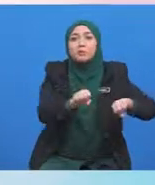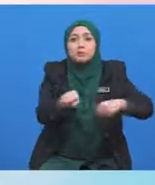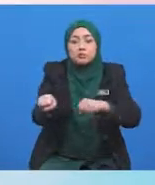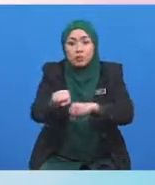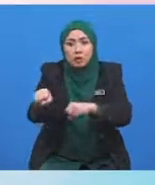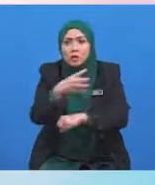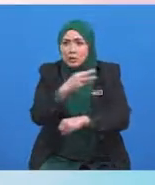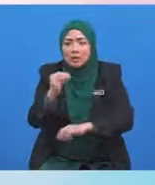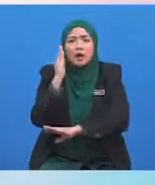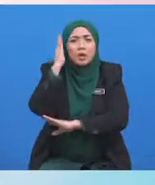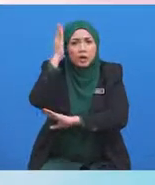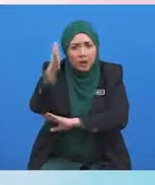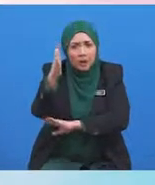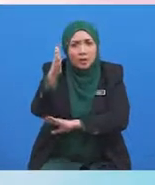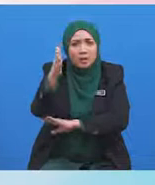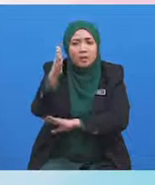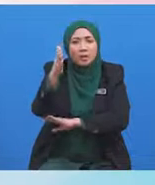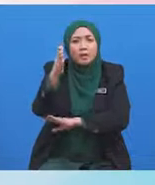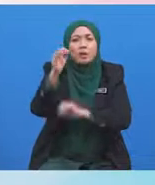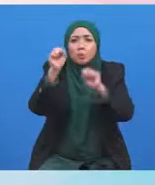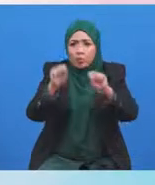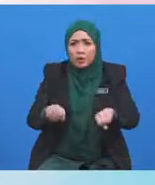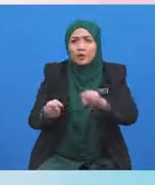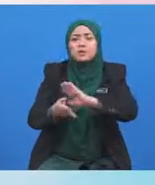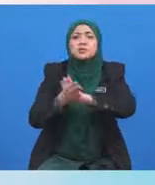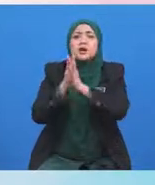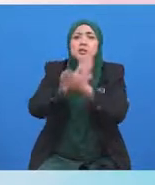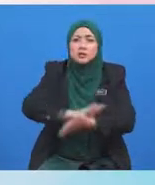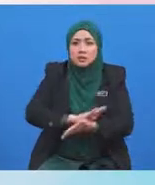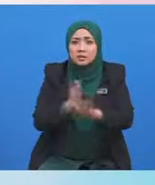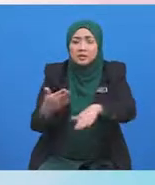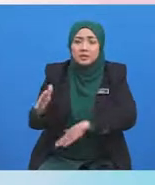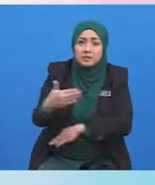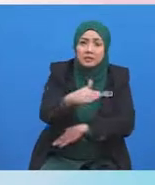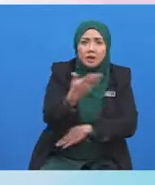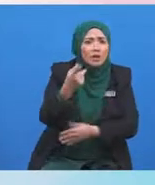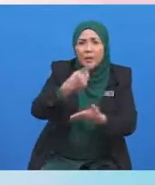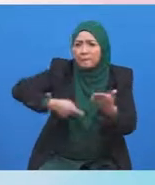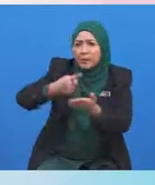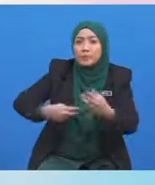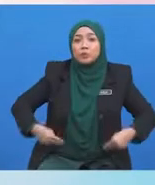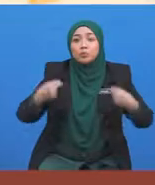akan memusnahkan hidupan air seperti ikan, plankton dan sebagainya.